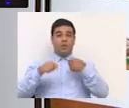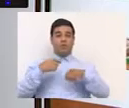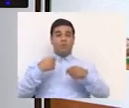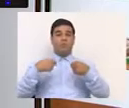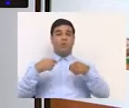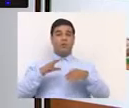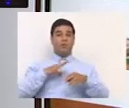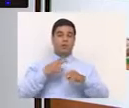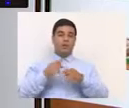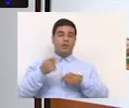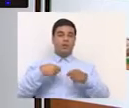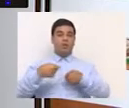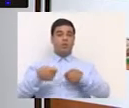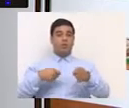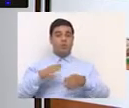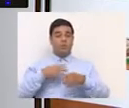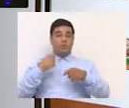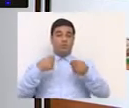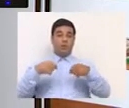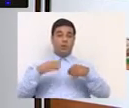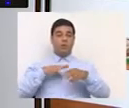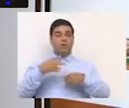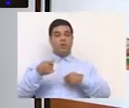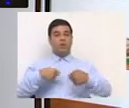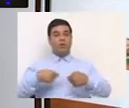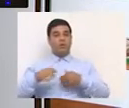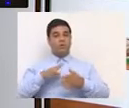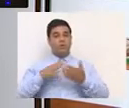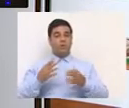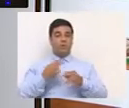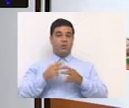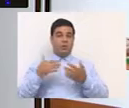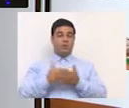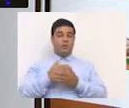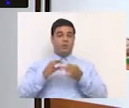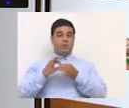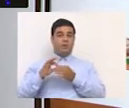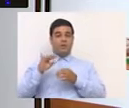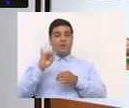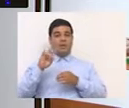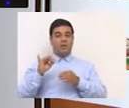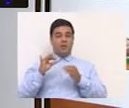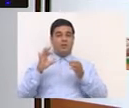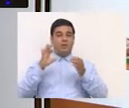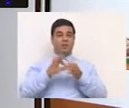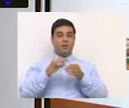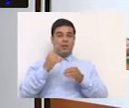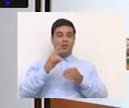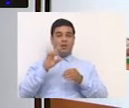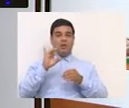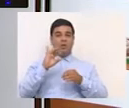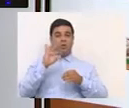или торговали. Продавали или торговали. Снова союз «или» соединяет однородные